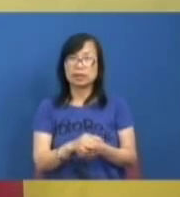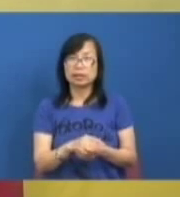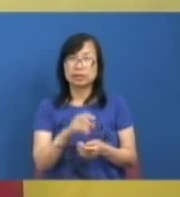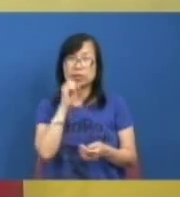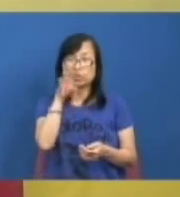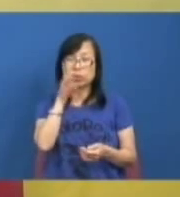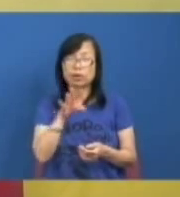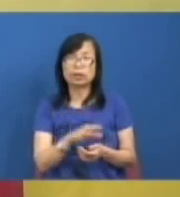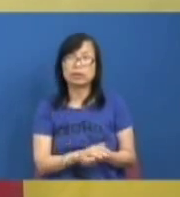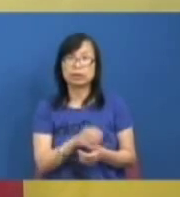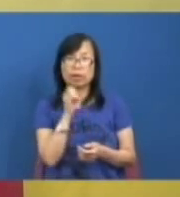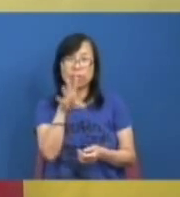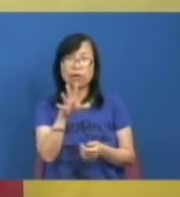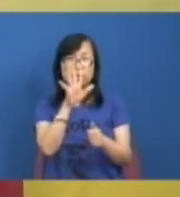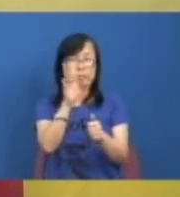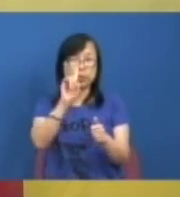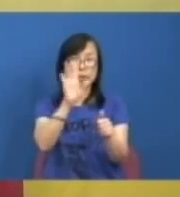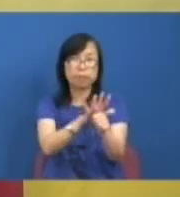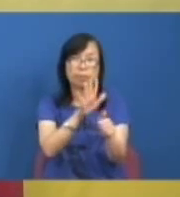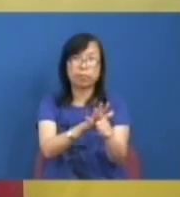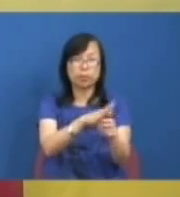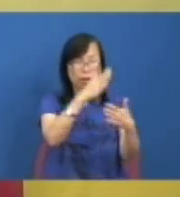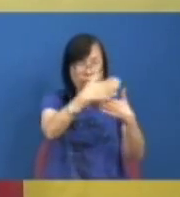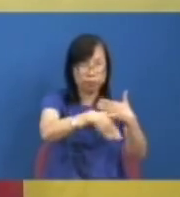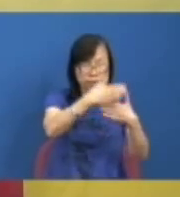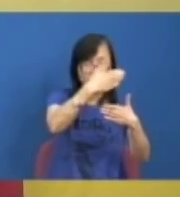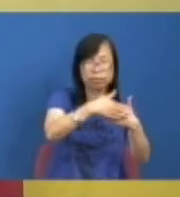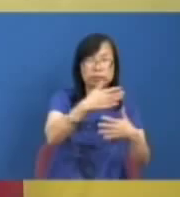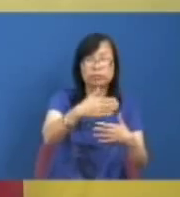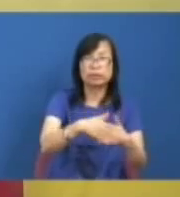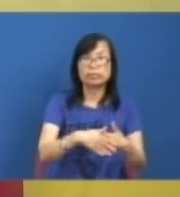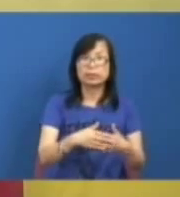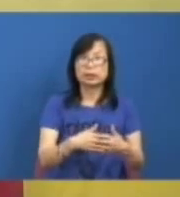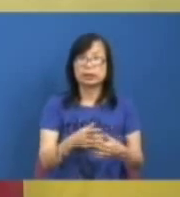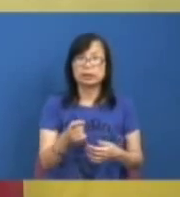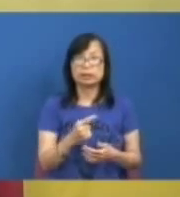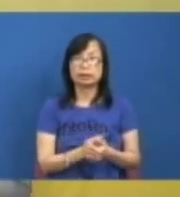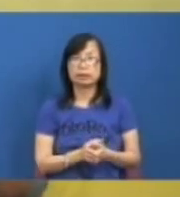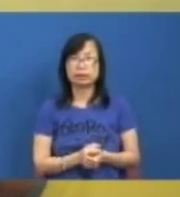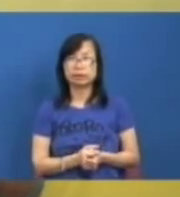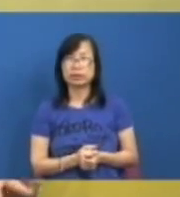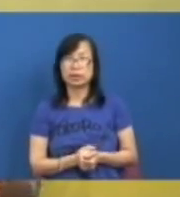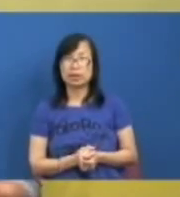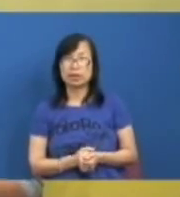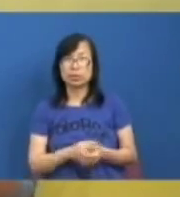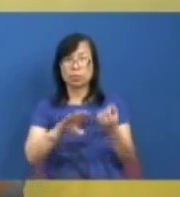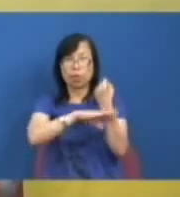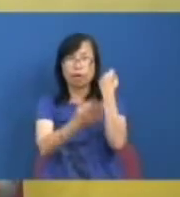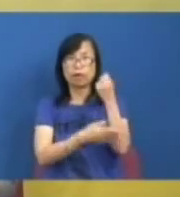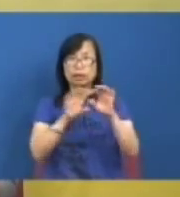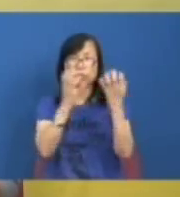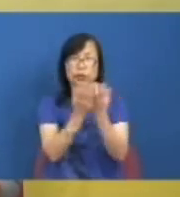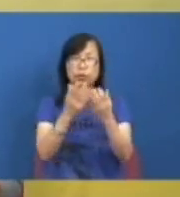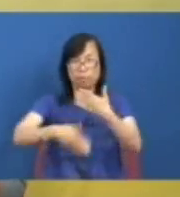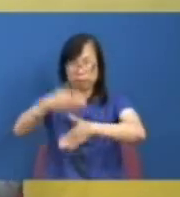咧點樣去保護嗰個外牆。 係咯。 如果我哋即係譬如無論係法團啦，或者物業管